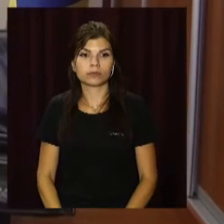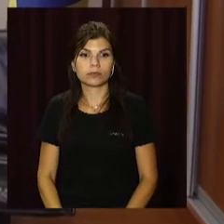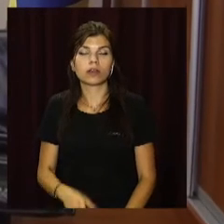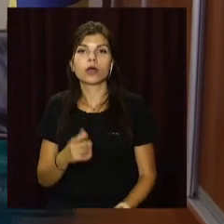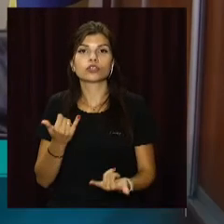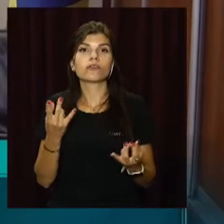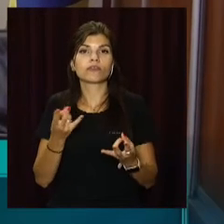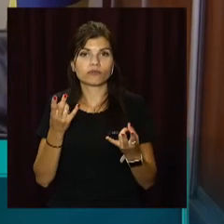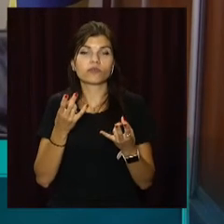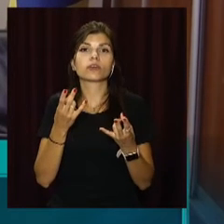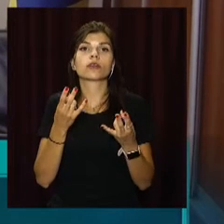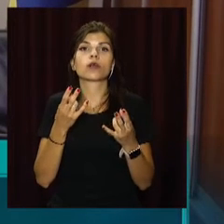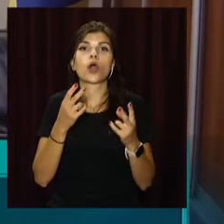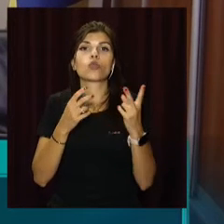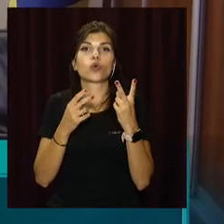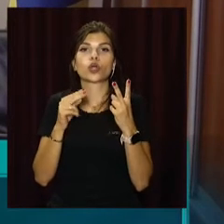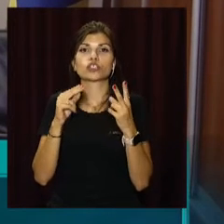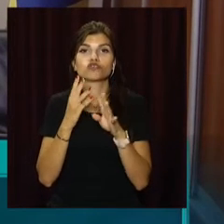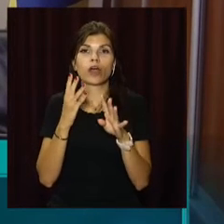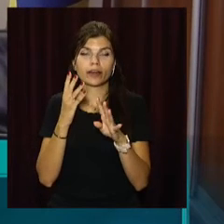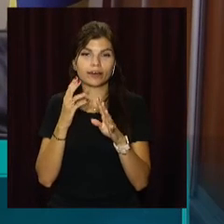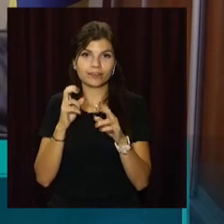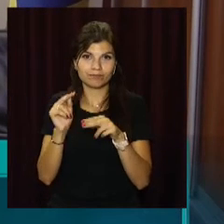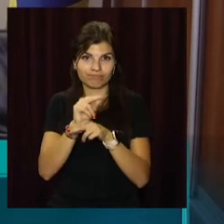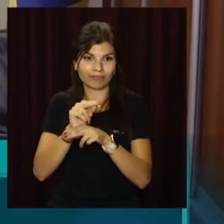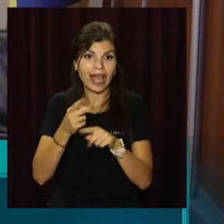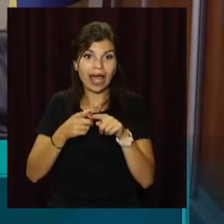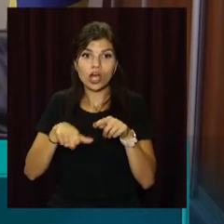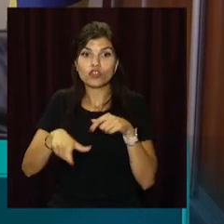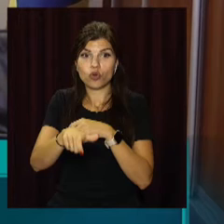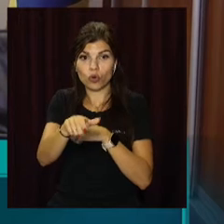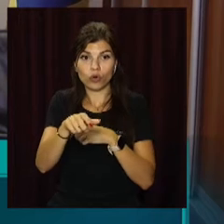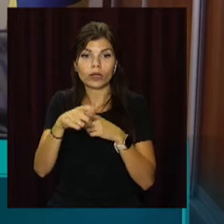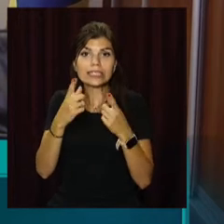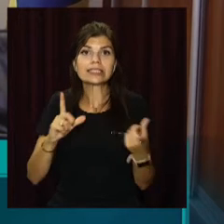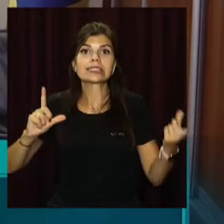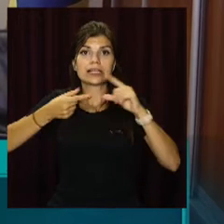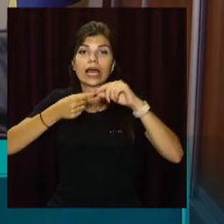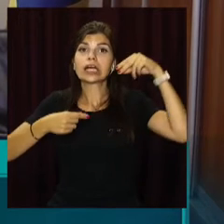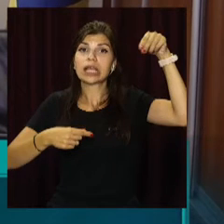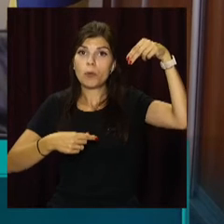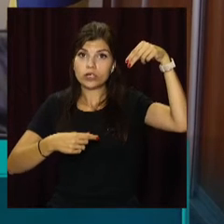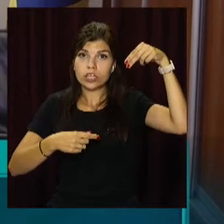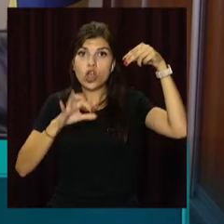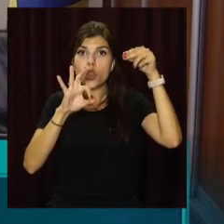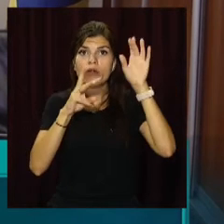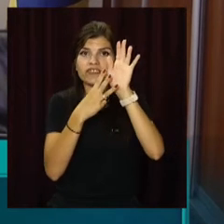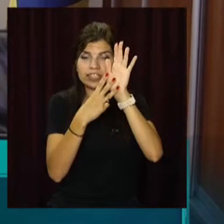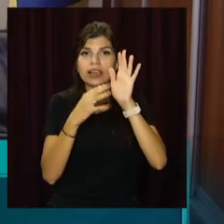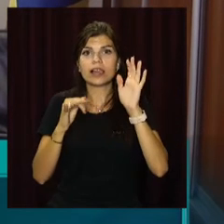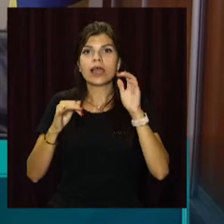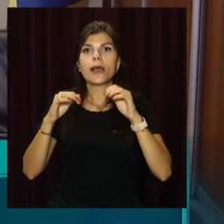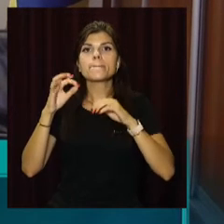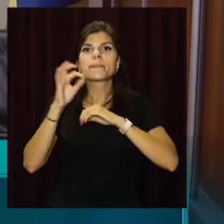Триває будівництво другої черги обходу міста Дніпро. Ця дорога з'єднає між собою Запорізьку трасою 08 та Південний